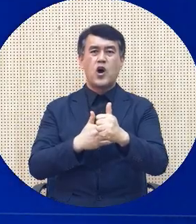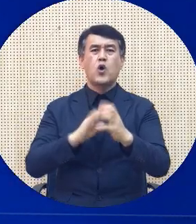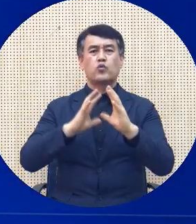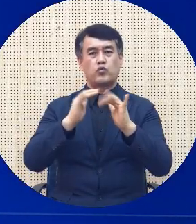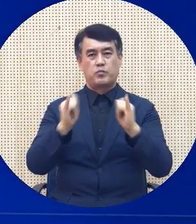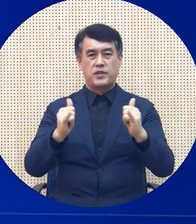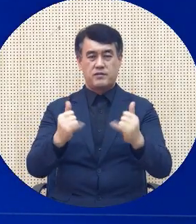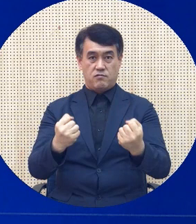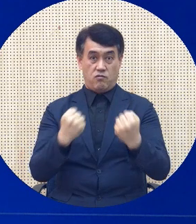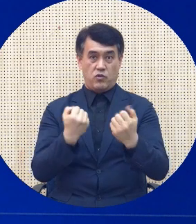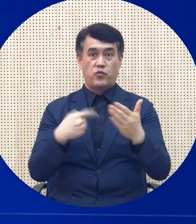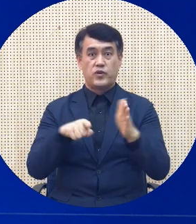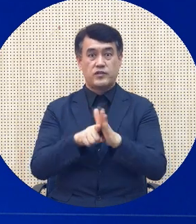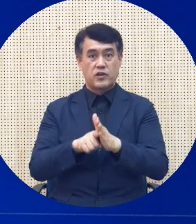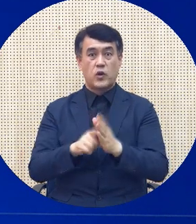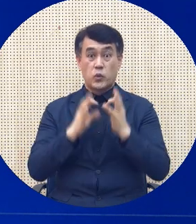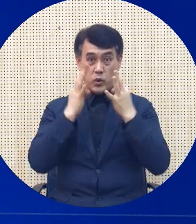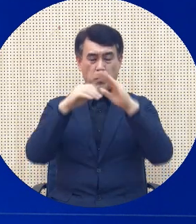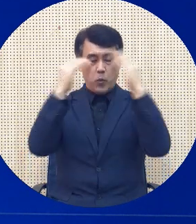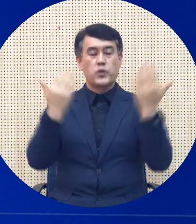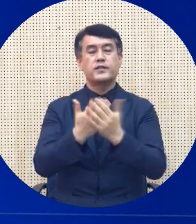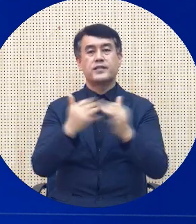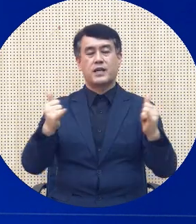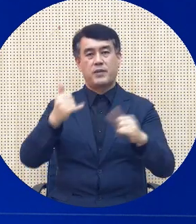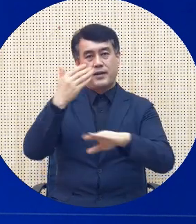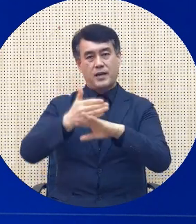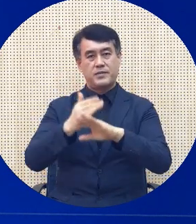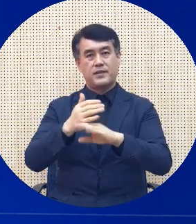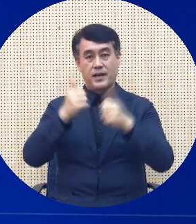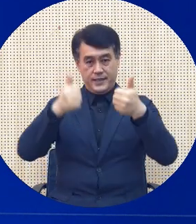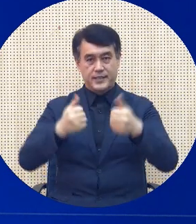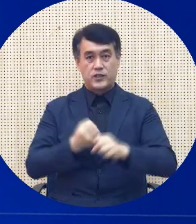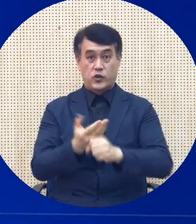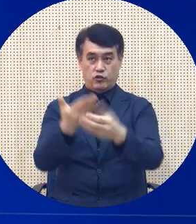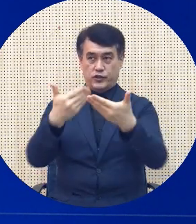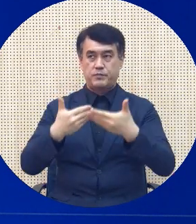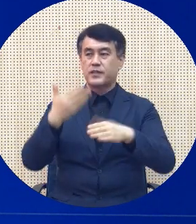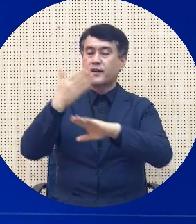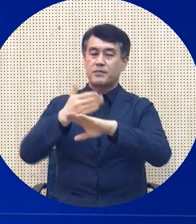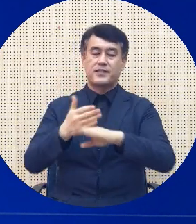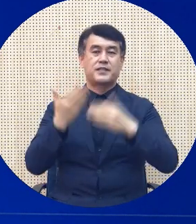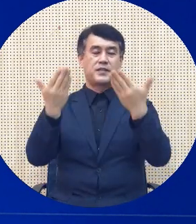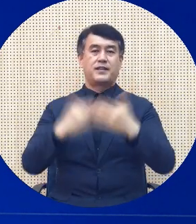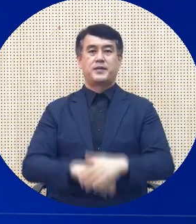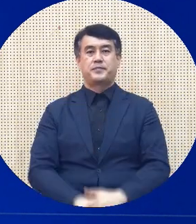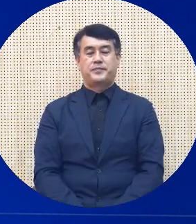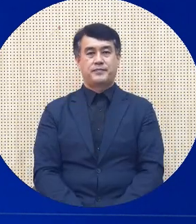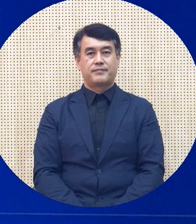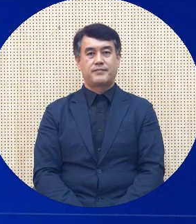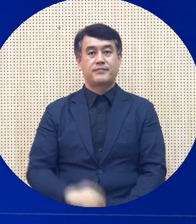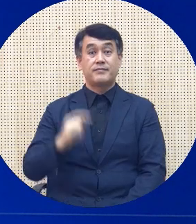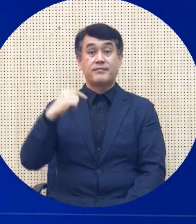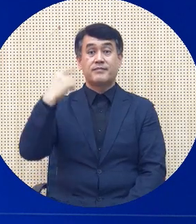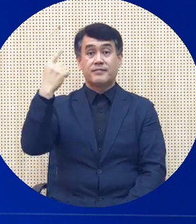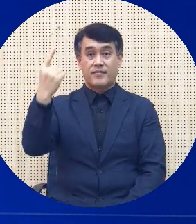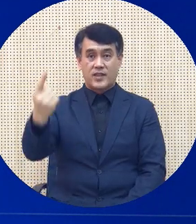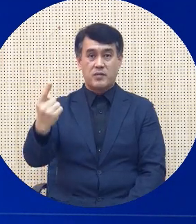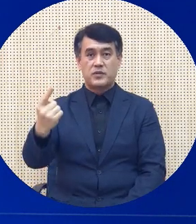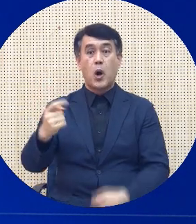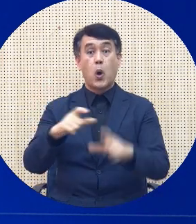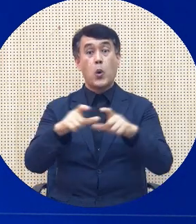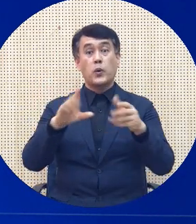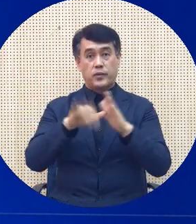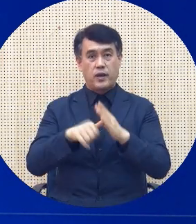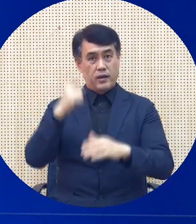건강을 위해서 힘써주시는 모든 분들께 감사의 인사 전해주셨습니다. 감사합니다. 네, 다음으로는요,